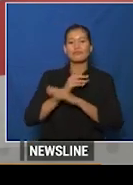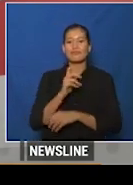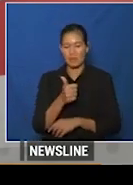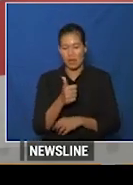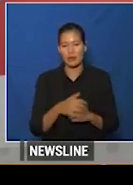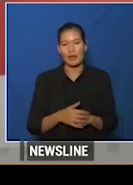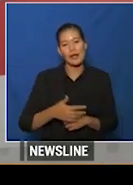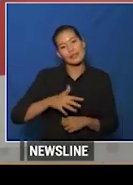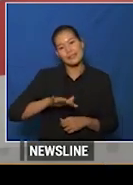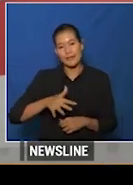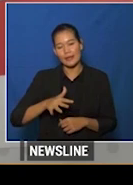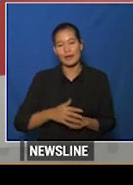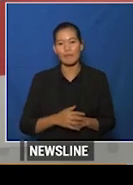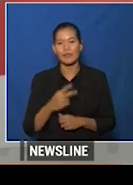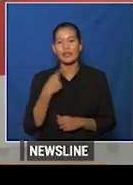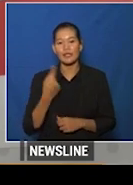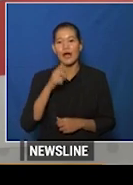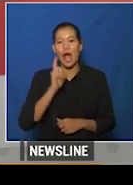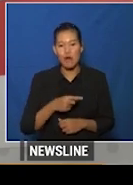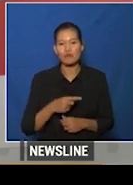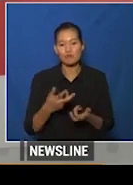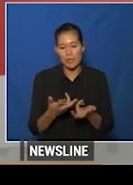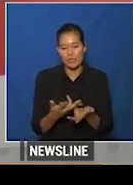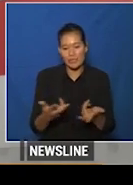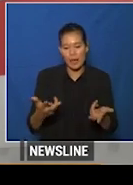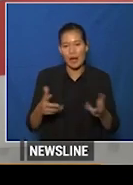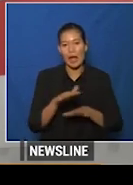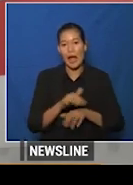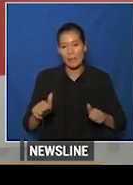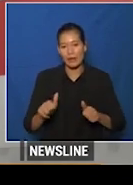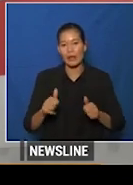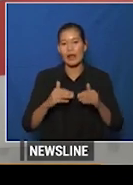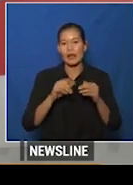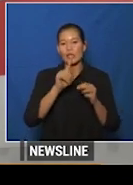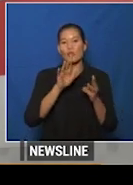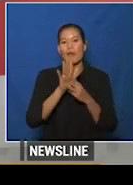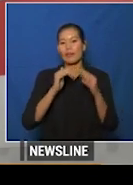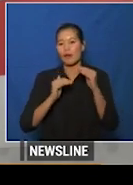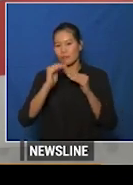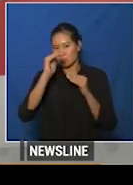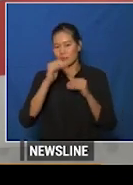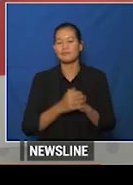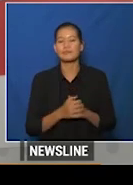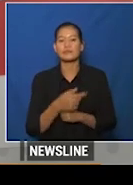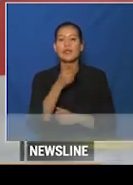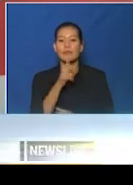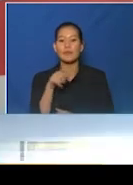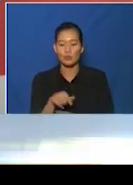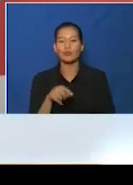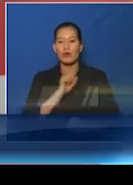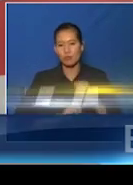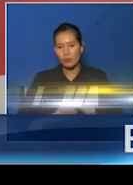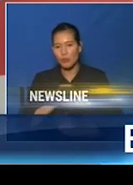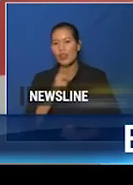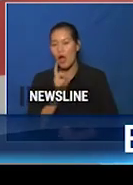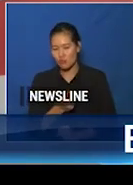setidak-tidaknya kita harus berada pada jarak aman di atas 1 meter Oleh karena itu inilah yang harus kita lakukan